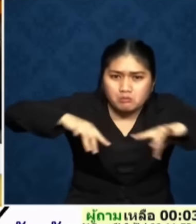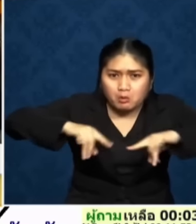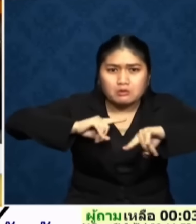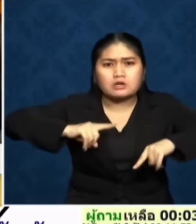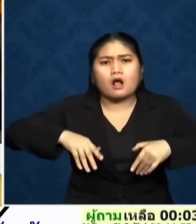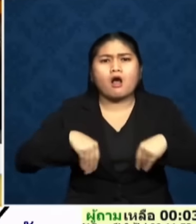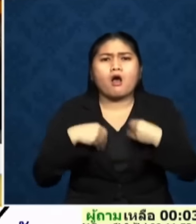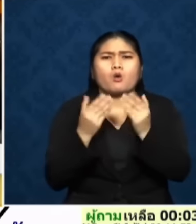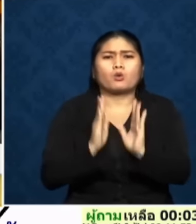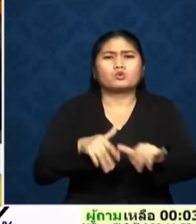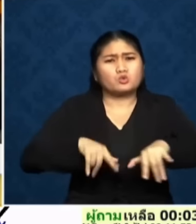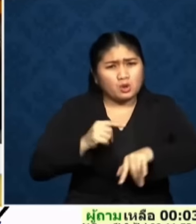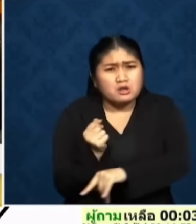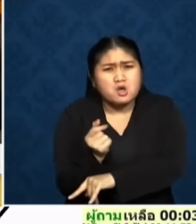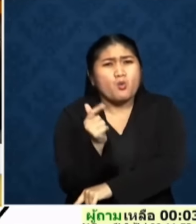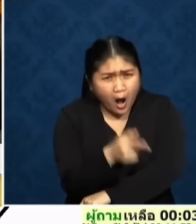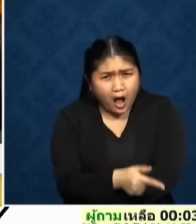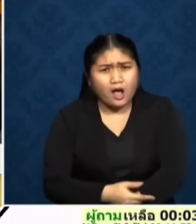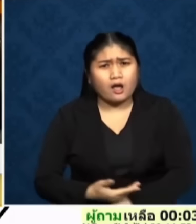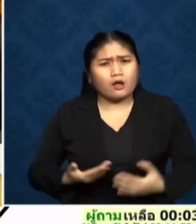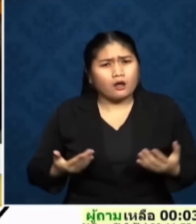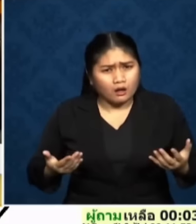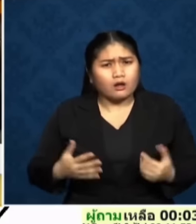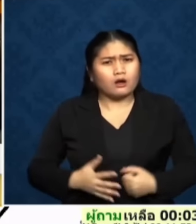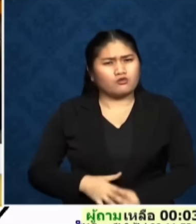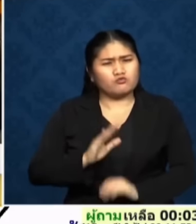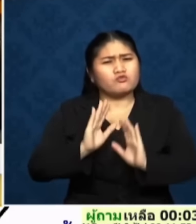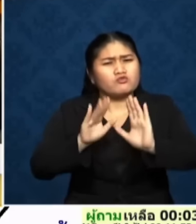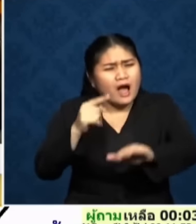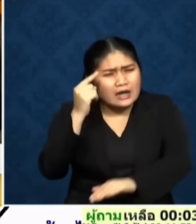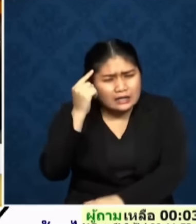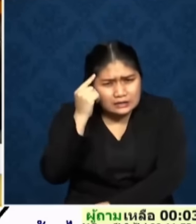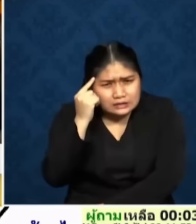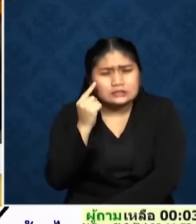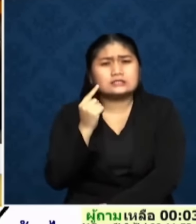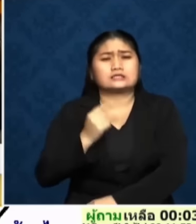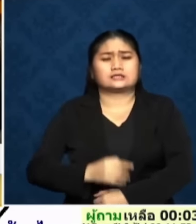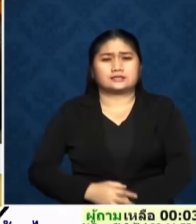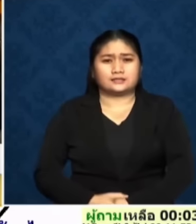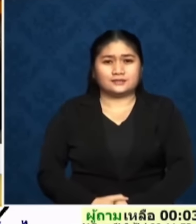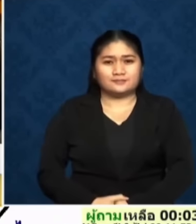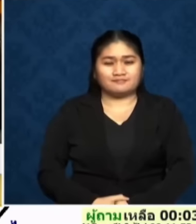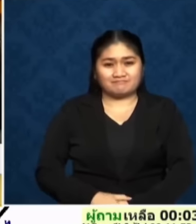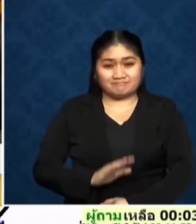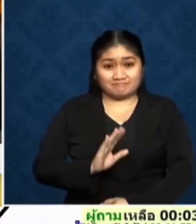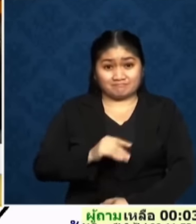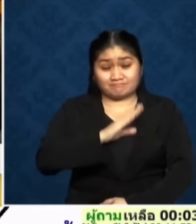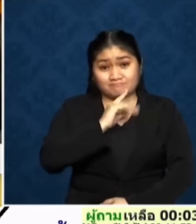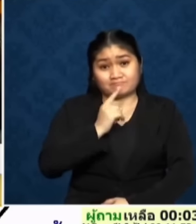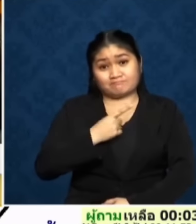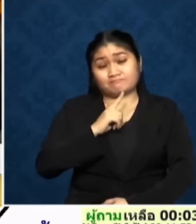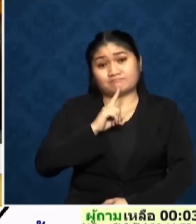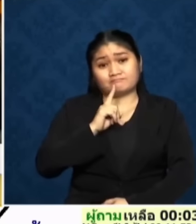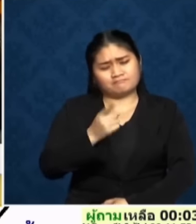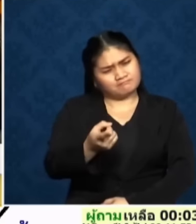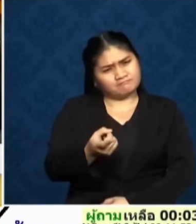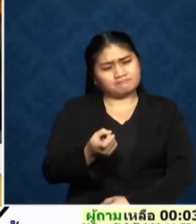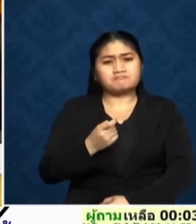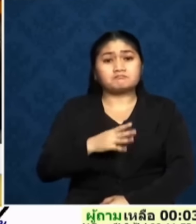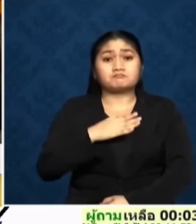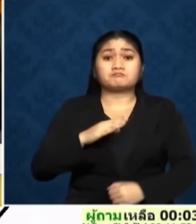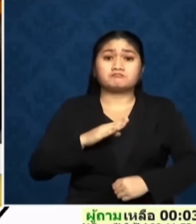กันดีกว่าไหมครับฝากท่านเป็นข้อคิดนะครับเพราะนั้นถ้าท่านถามว่ารั